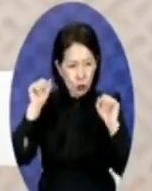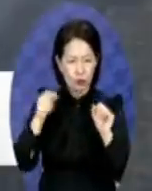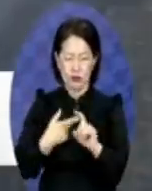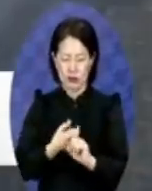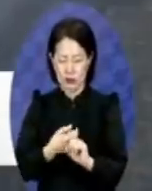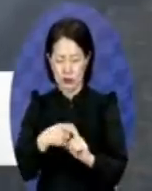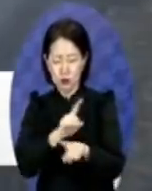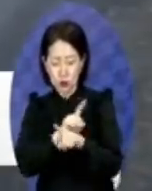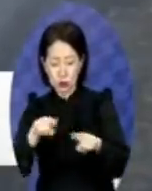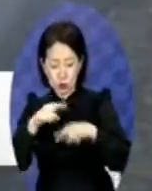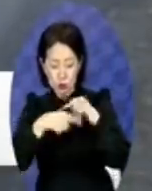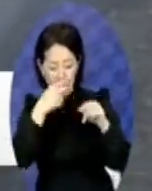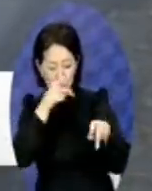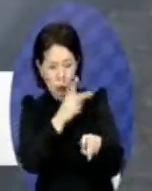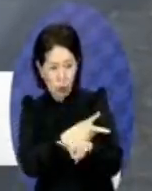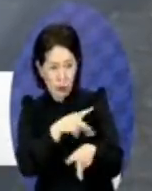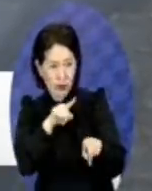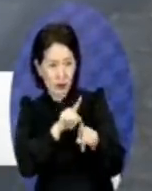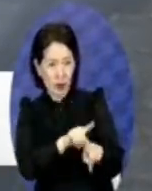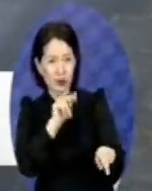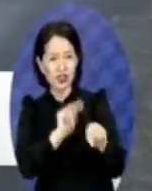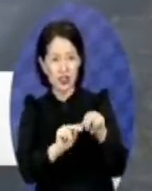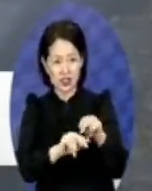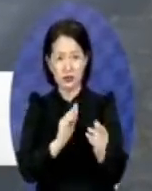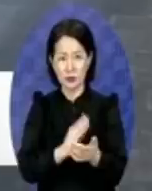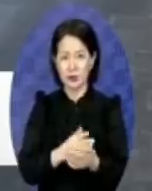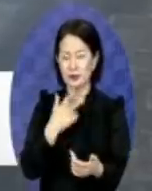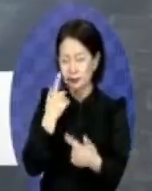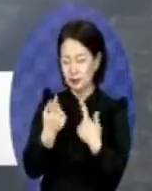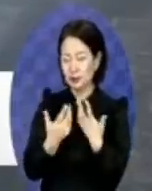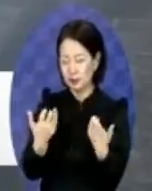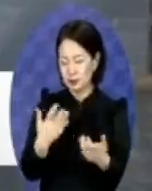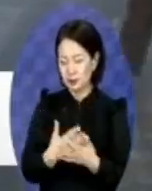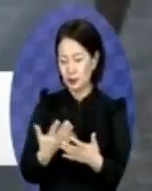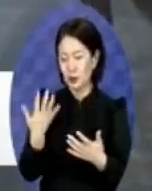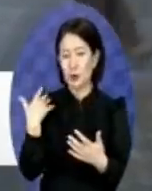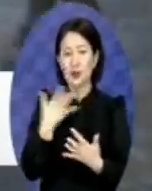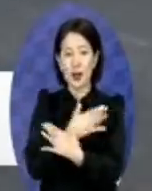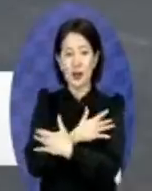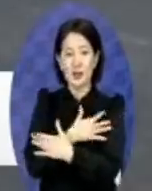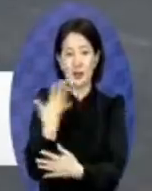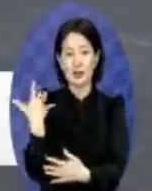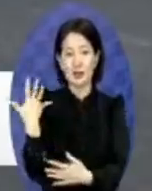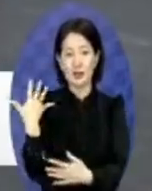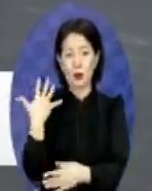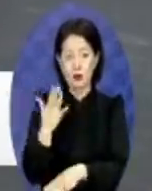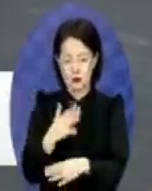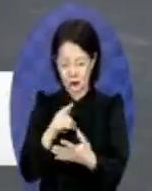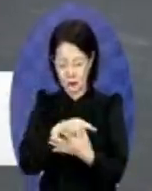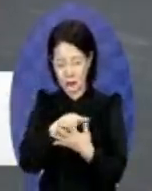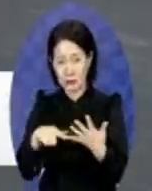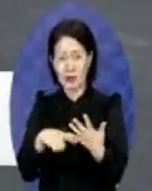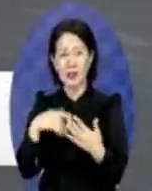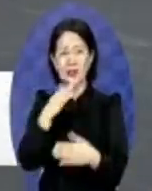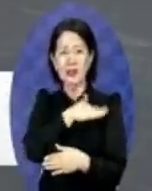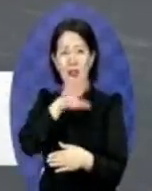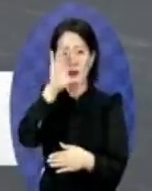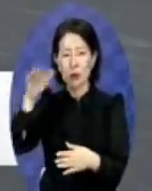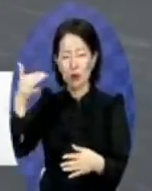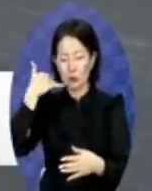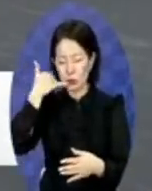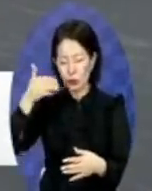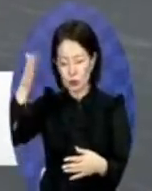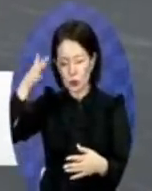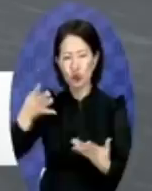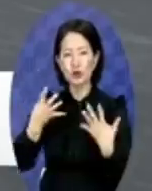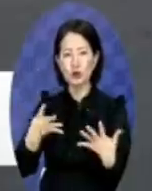асуудал байна. Өнгөрсөн жил сар шинийн баярын үеэр их амралтын 5 хоногийн хугацаанд цагдаагийн байгууллагад 9000 гаруй дуудлага ирж